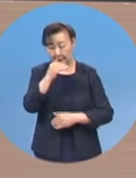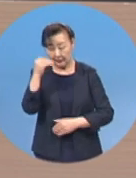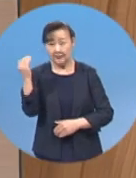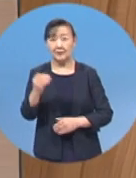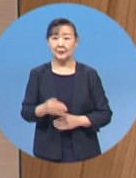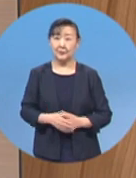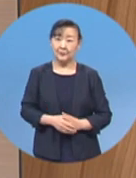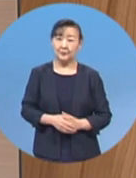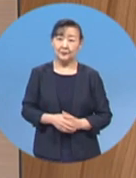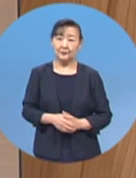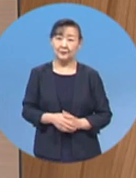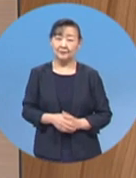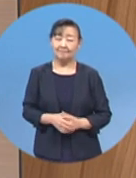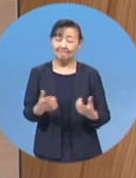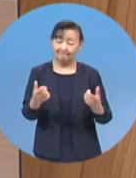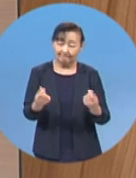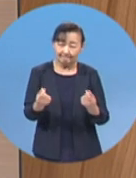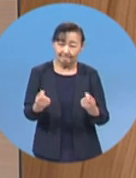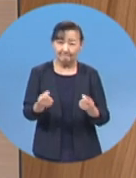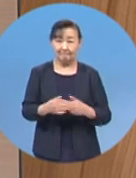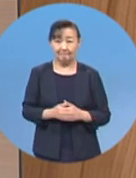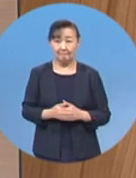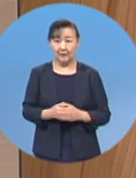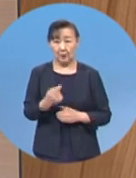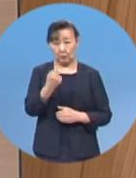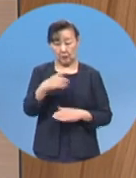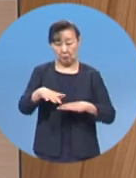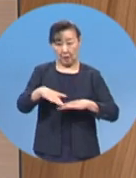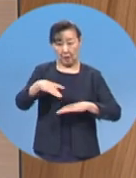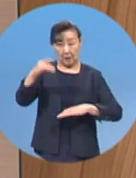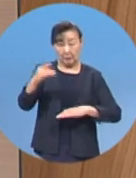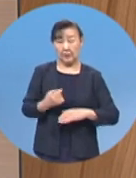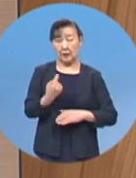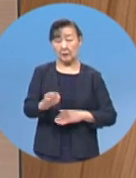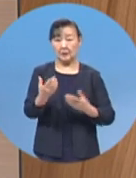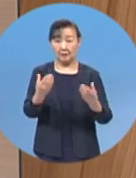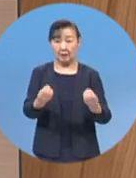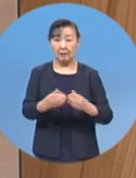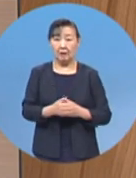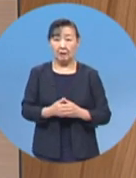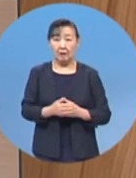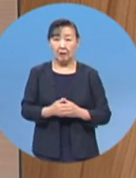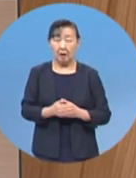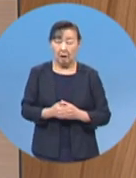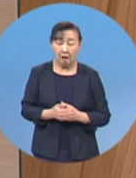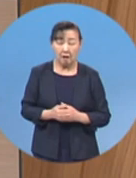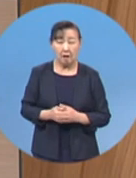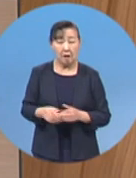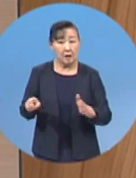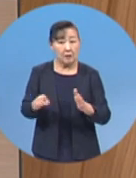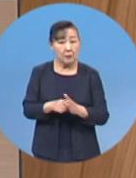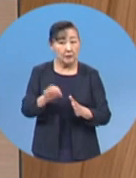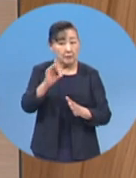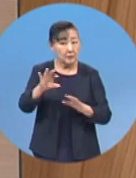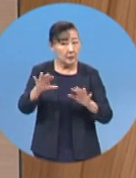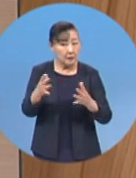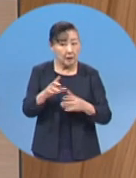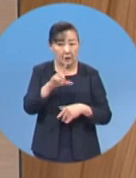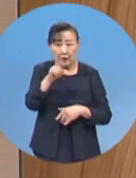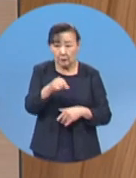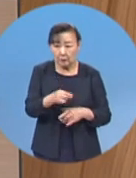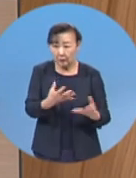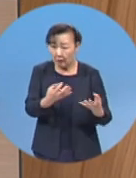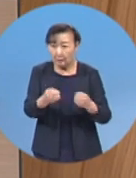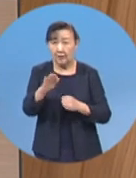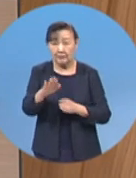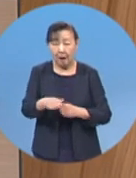ですね。 そうですね。私も初めて行きましたが、あまり見ない野鳥がたくさん見られてと